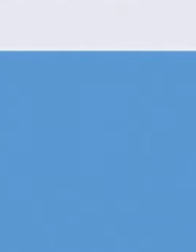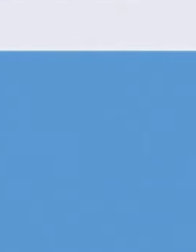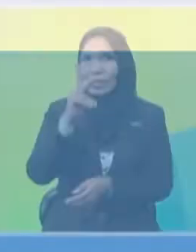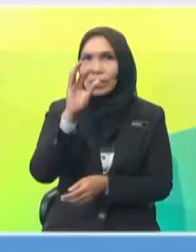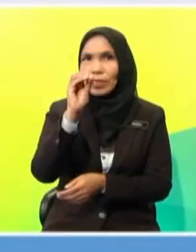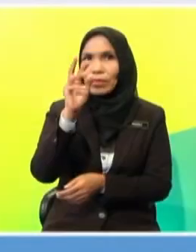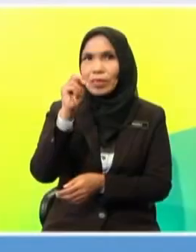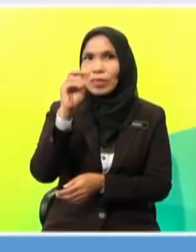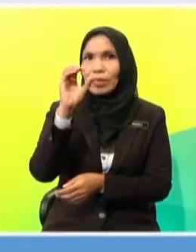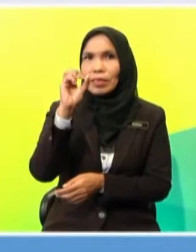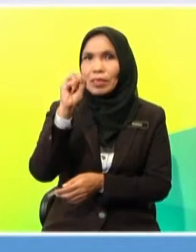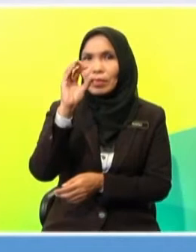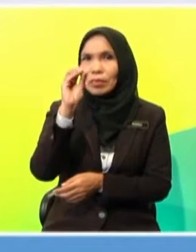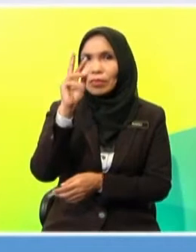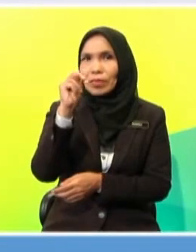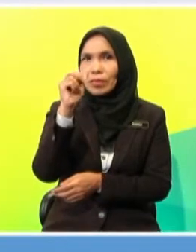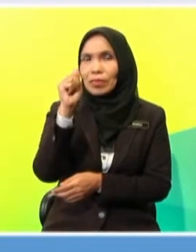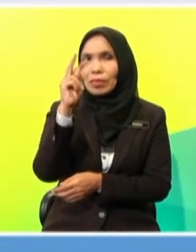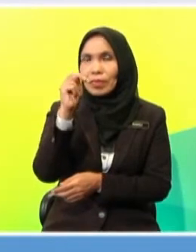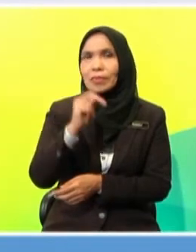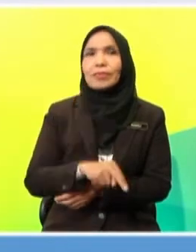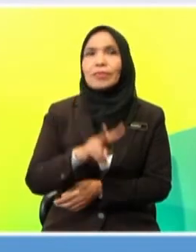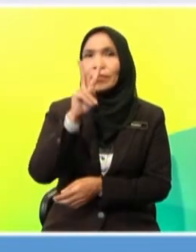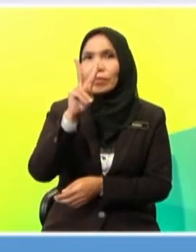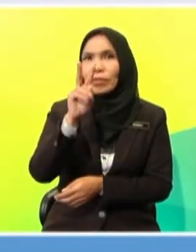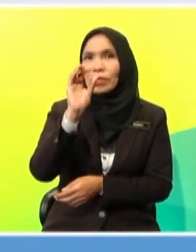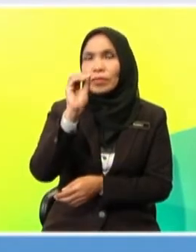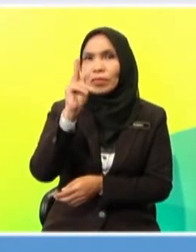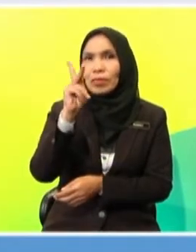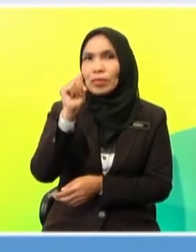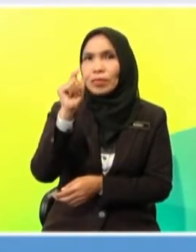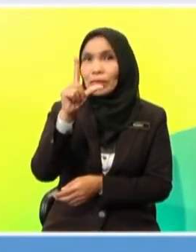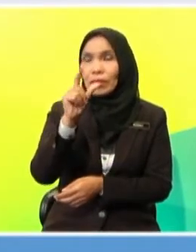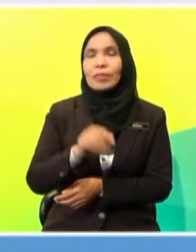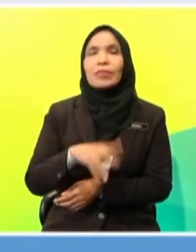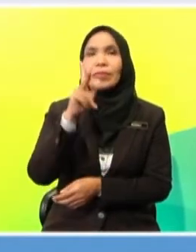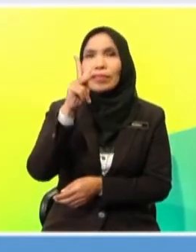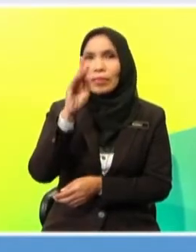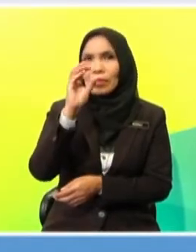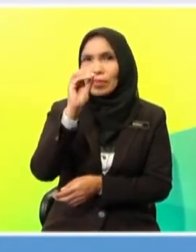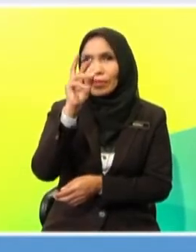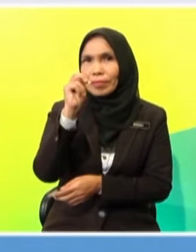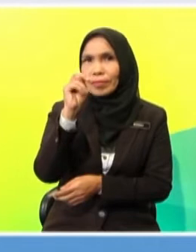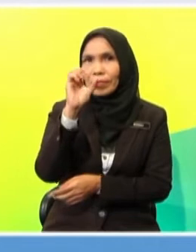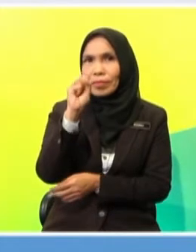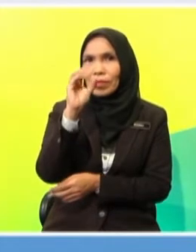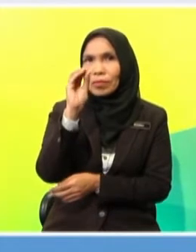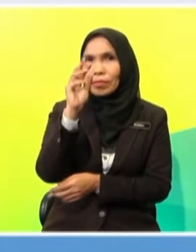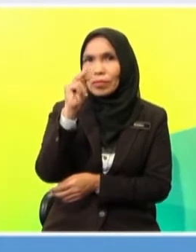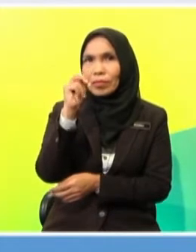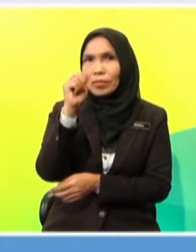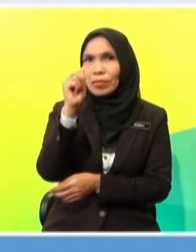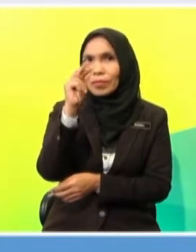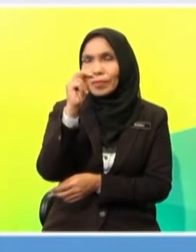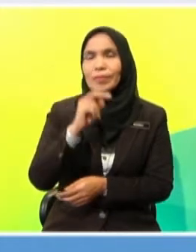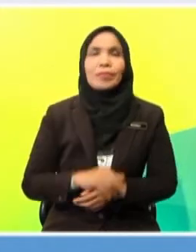b adalah huruf vokal dan key adalah huruf konsonan Joong Ki terlihat apel sebuah kata yang sesuai dengan